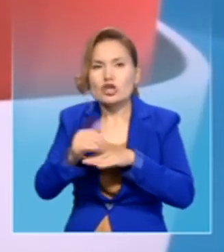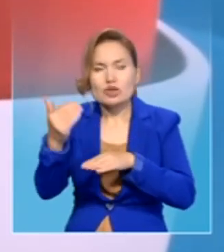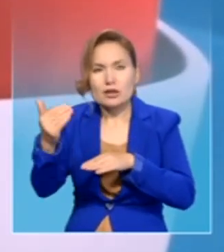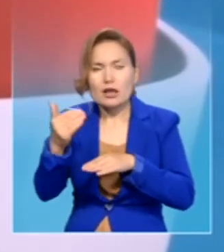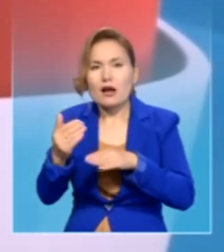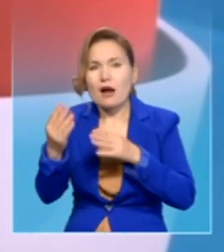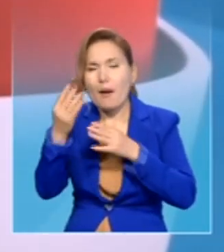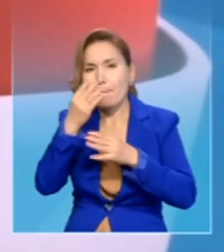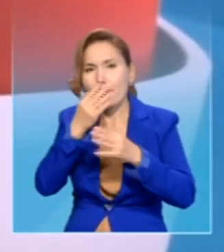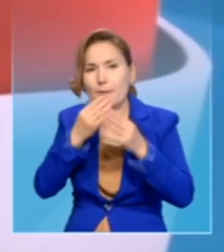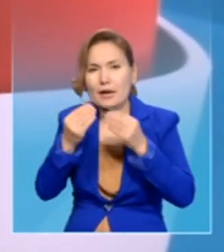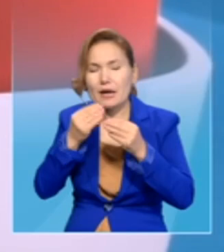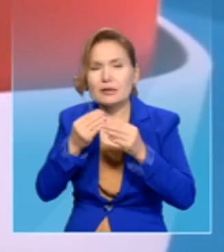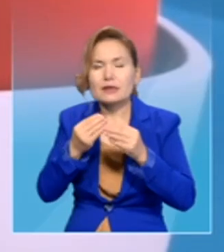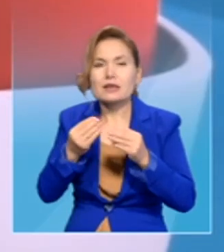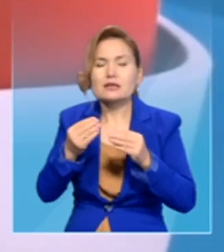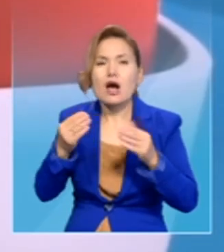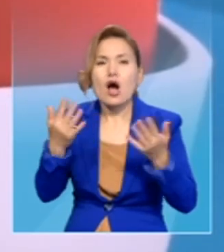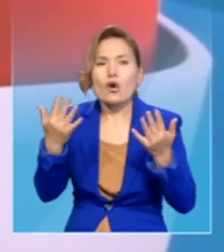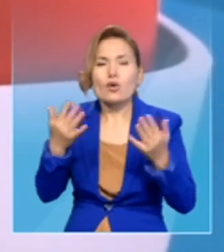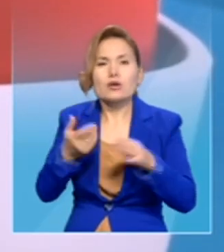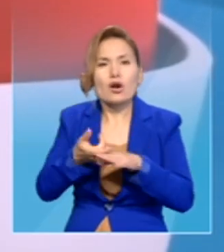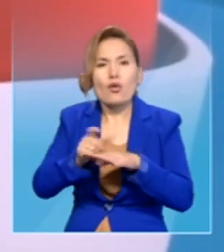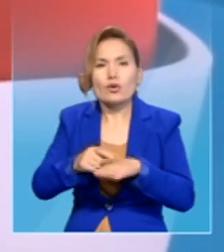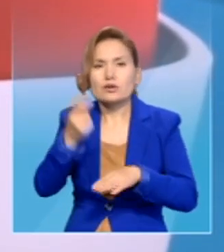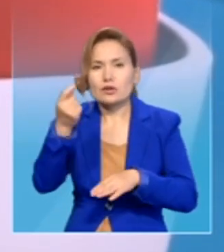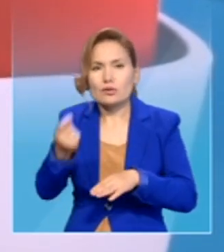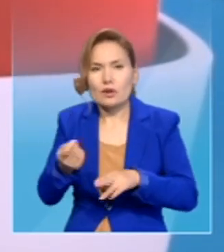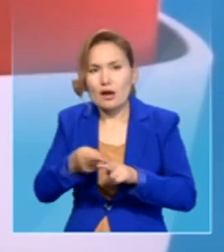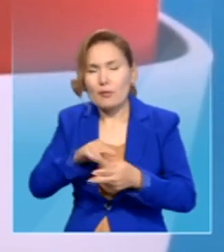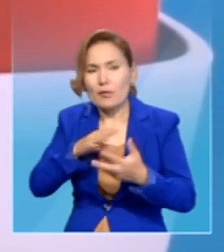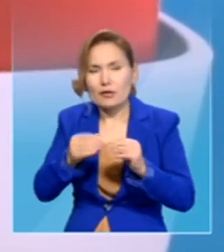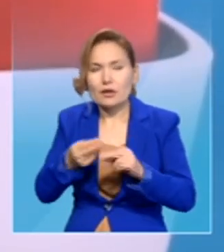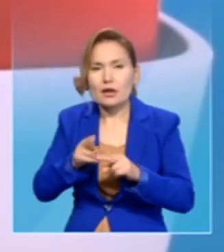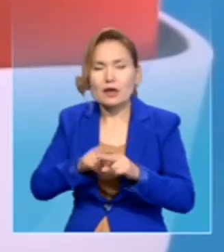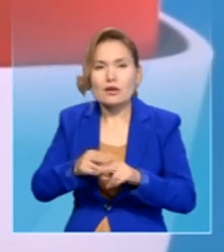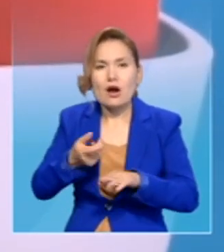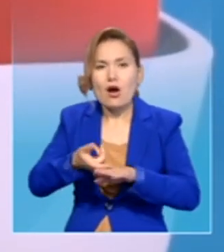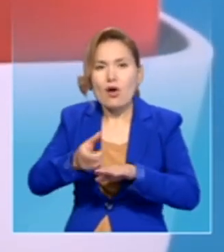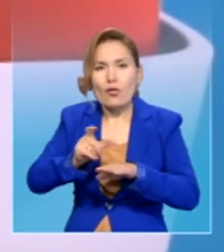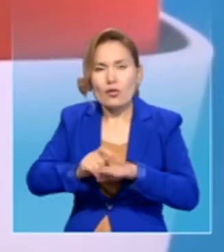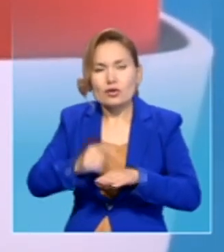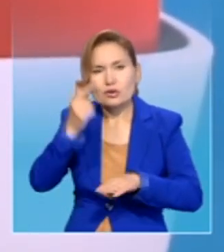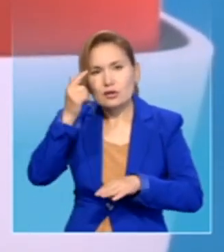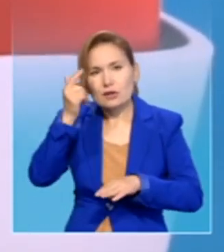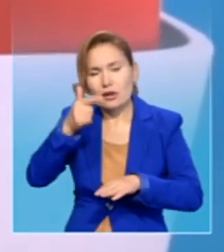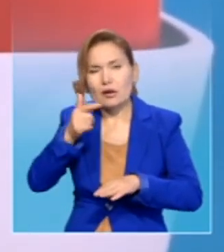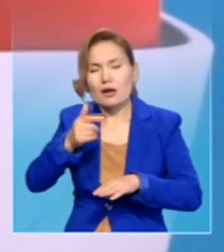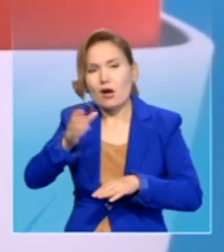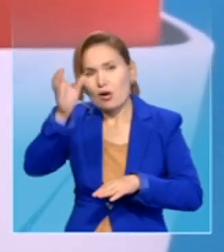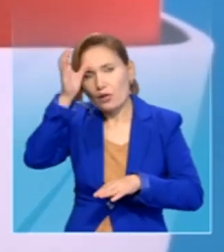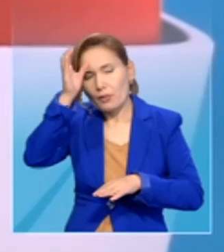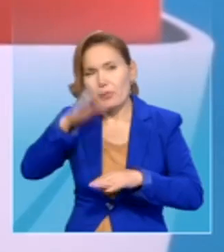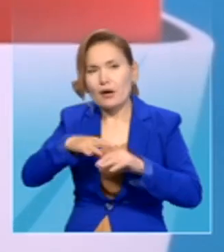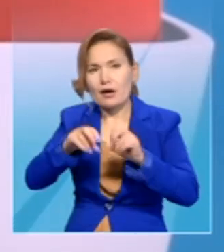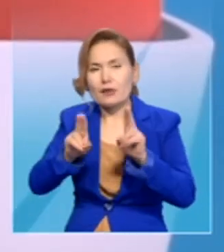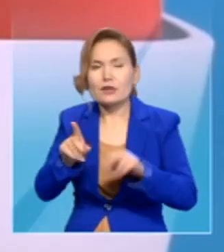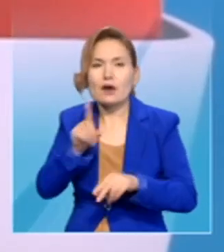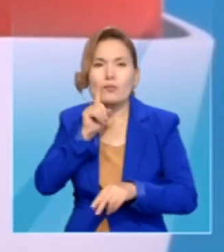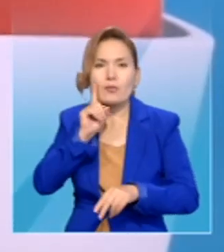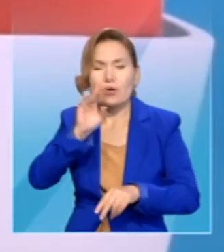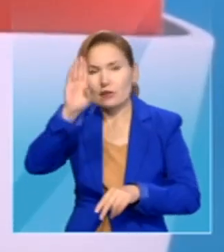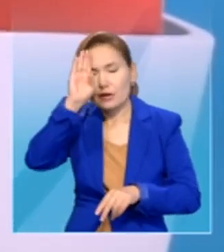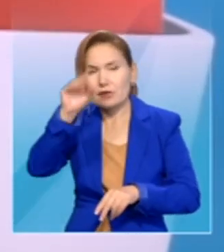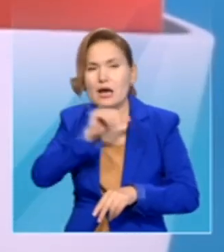есе арзан және көп функционалды. Робототехника мен IT технологияны жетік меңгерген Мұхамеджан Кеңесбек протездерді мұқтаж